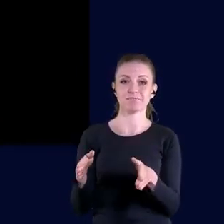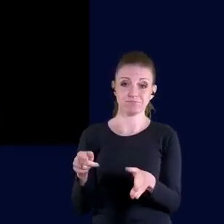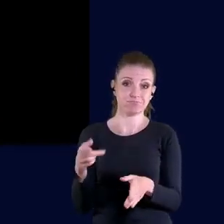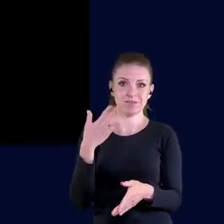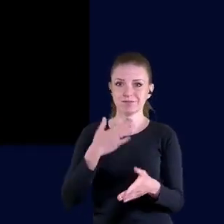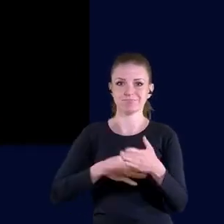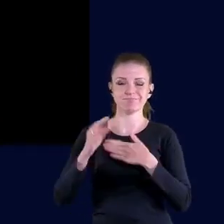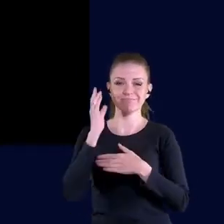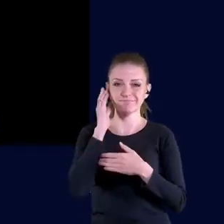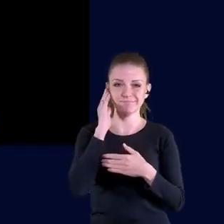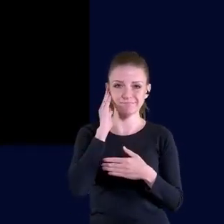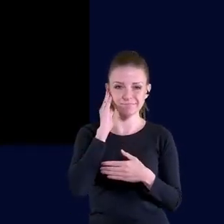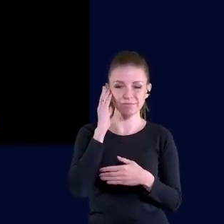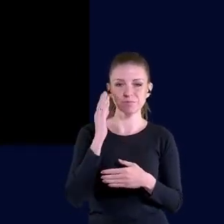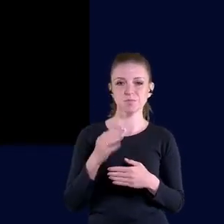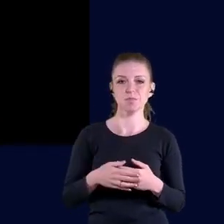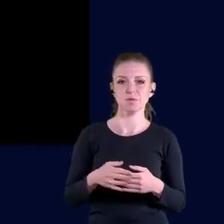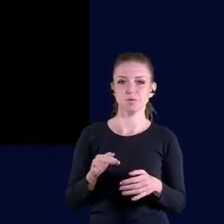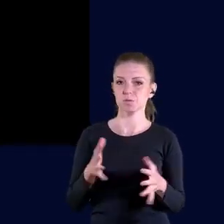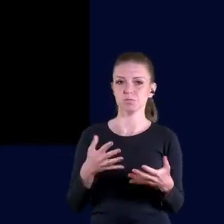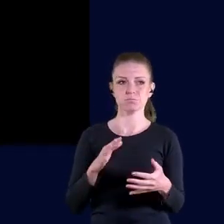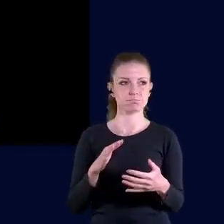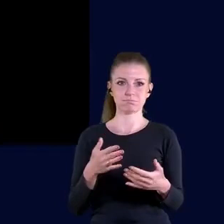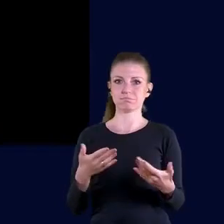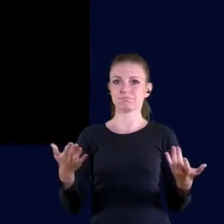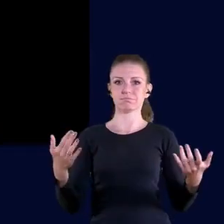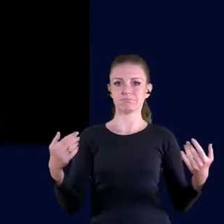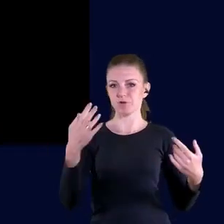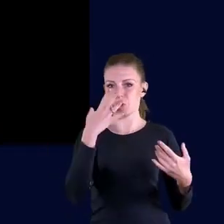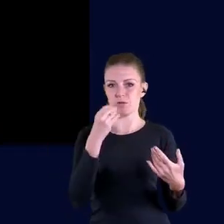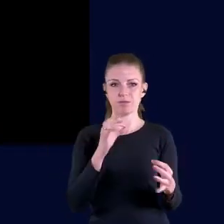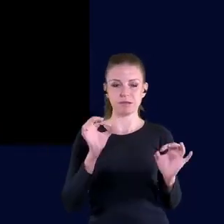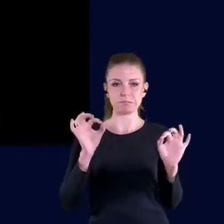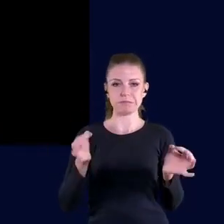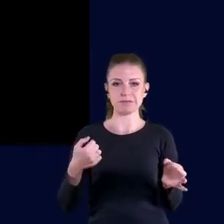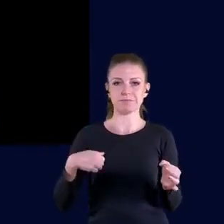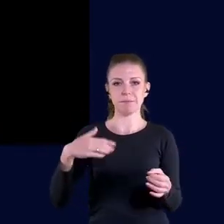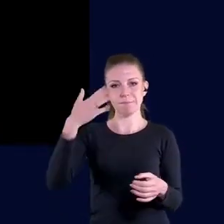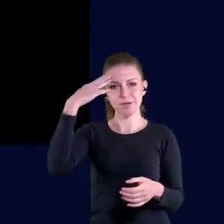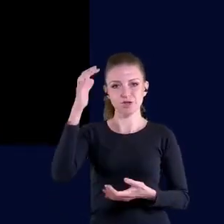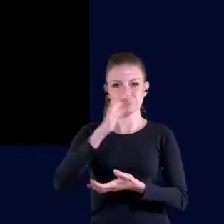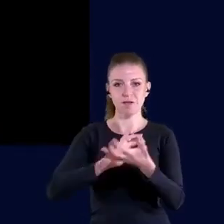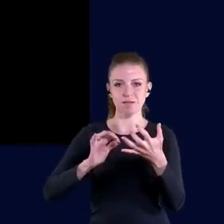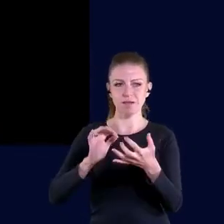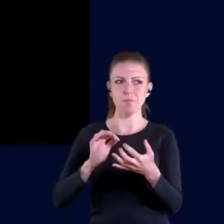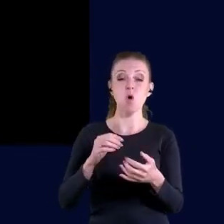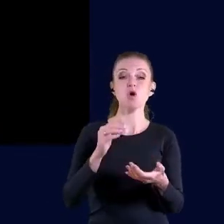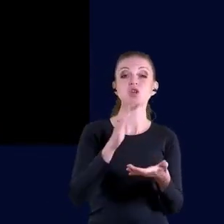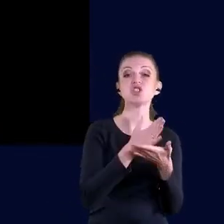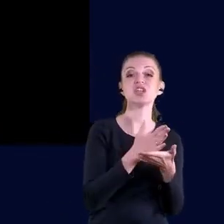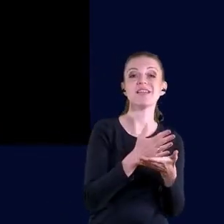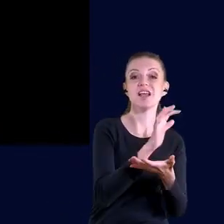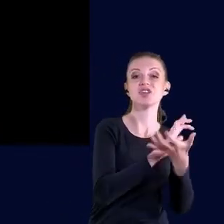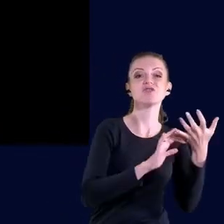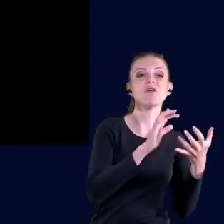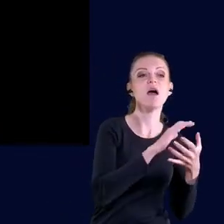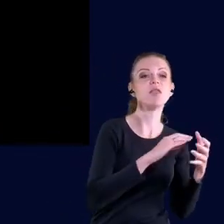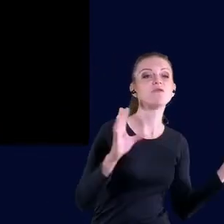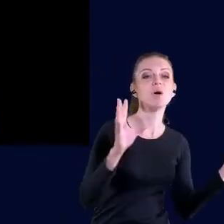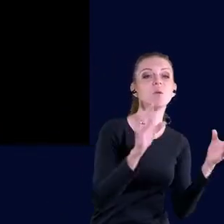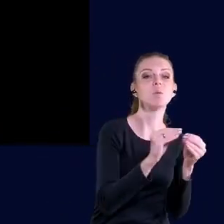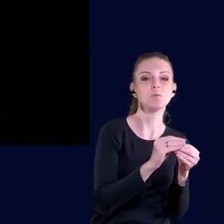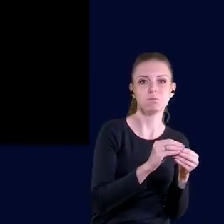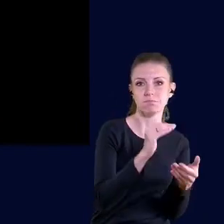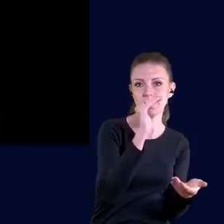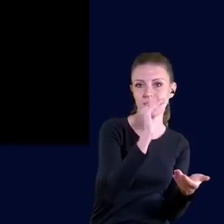cieszy bo no prawie jesteśmy mistrzami świata średnia światowa jest jednak niższa aczkolwiek muszę powiedzieć że